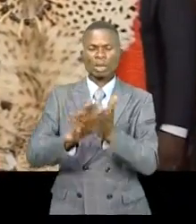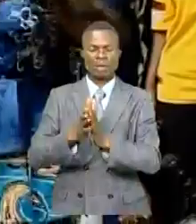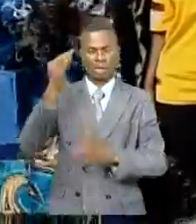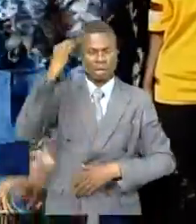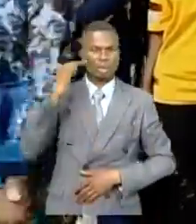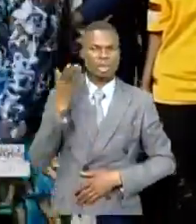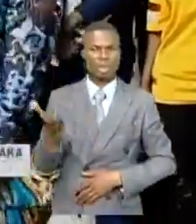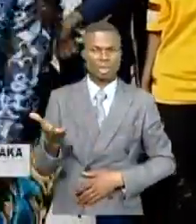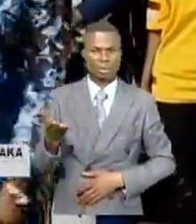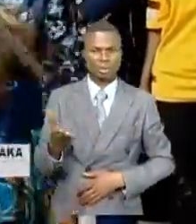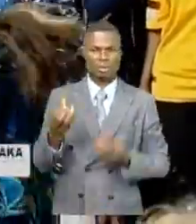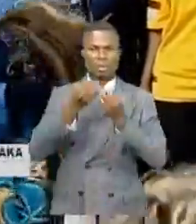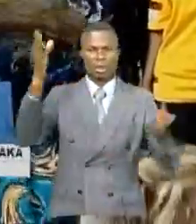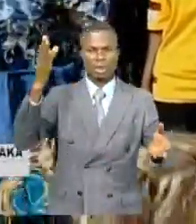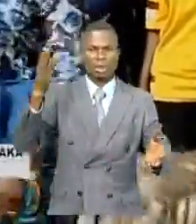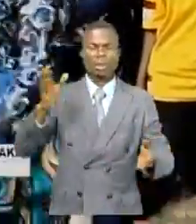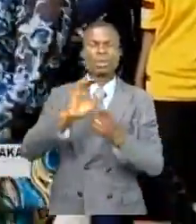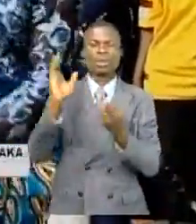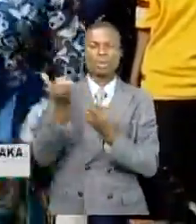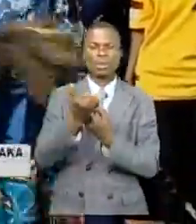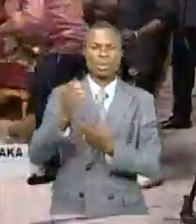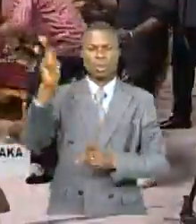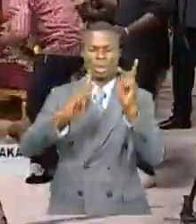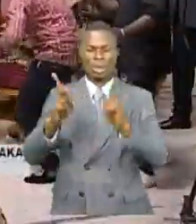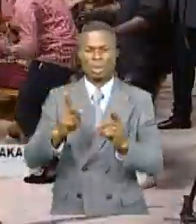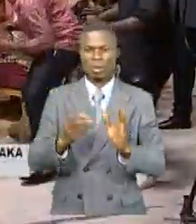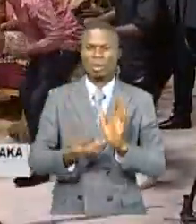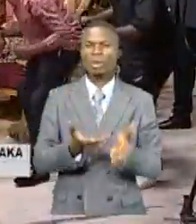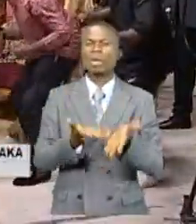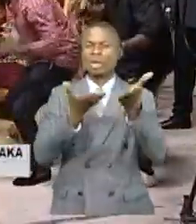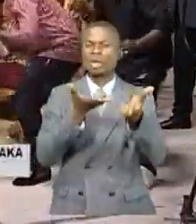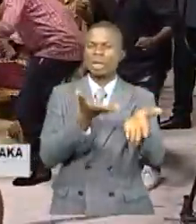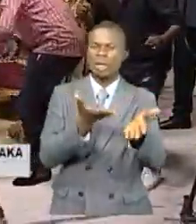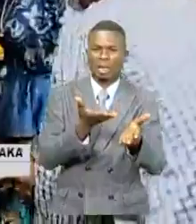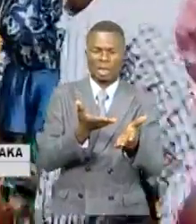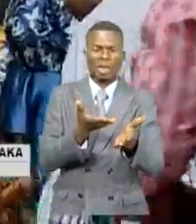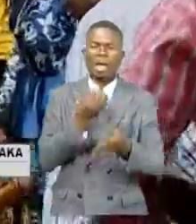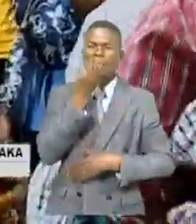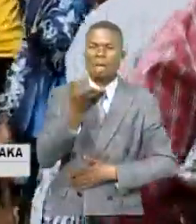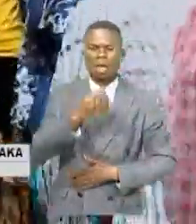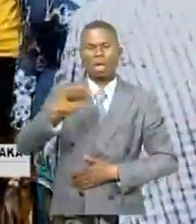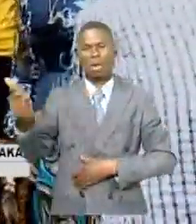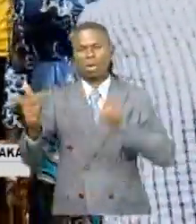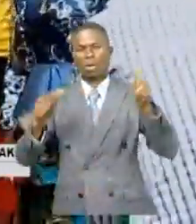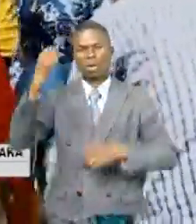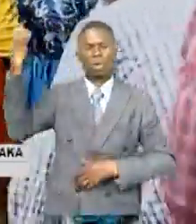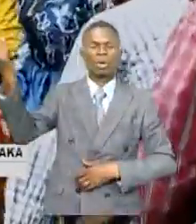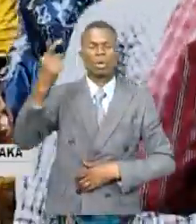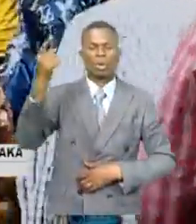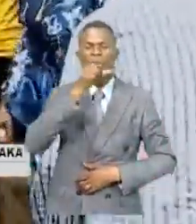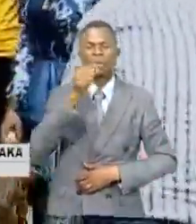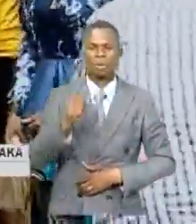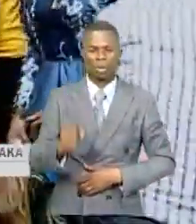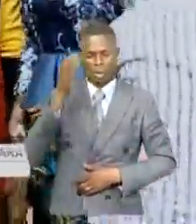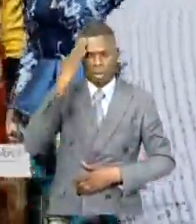ministre. L'héritage culturel des peuples soukous doit s'exporter et servir de miroir pour rendre attractifs les terres des ancêtres